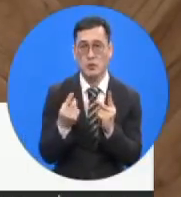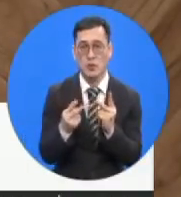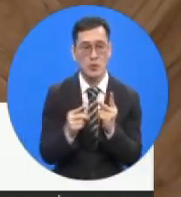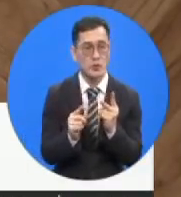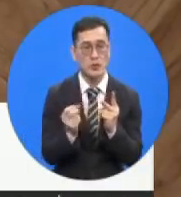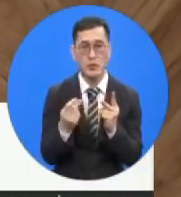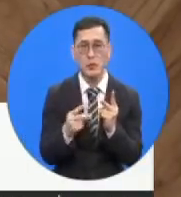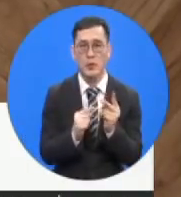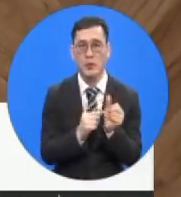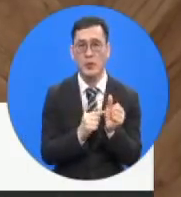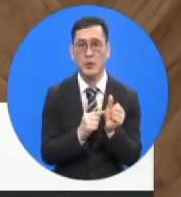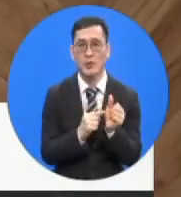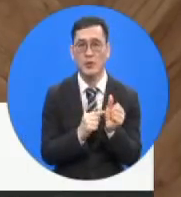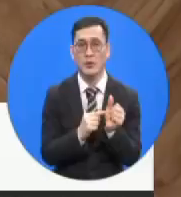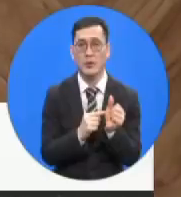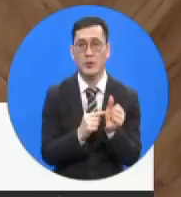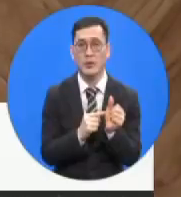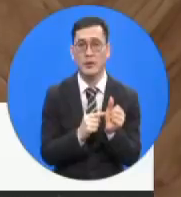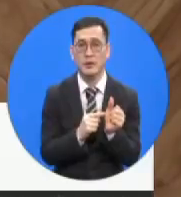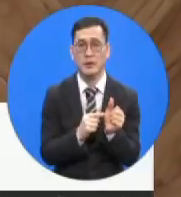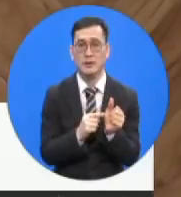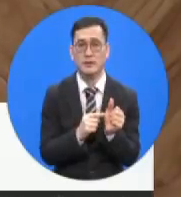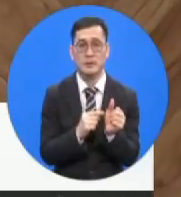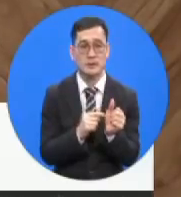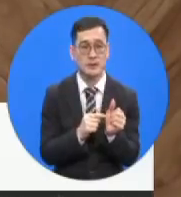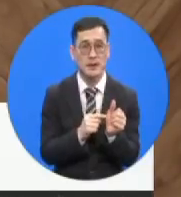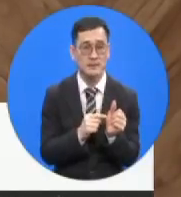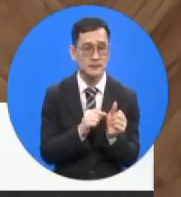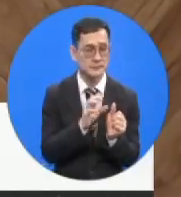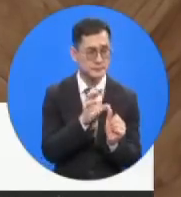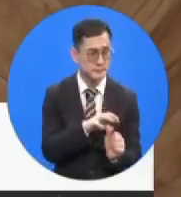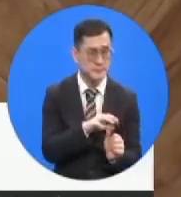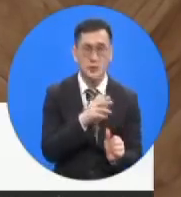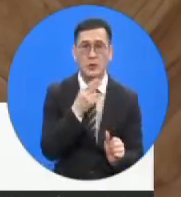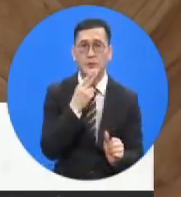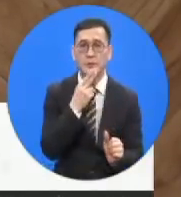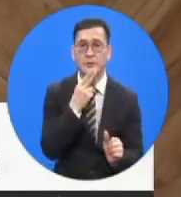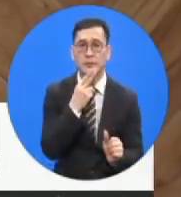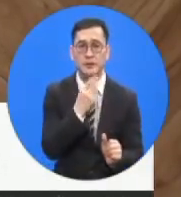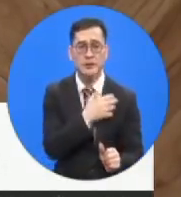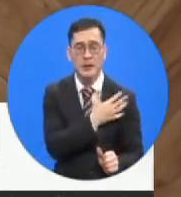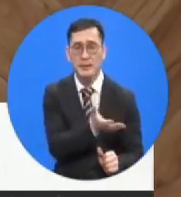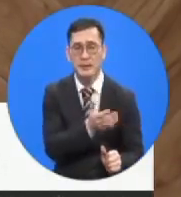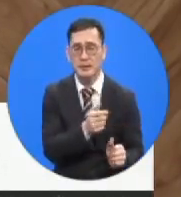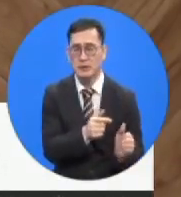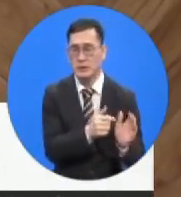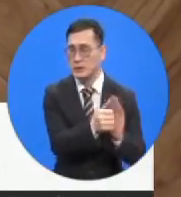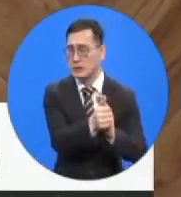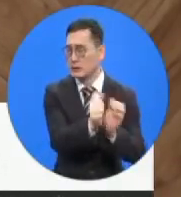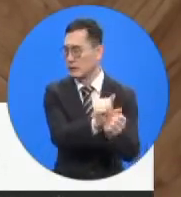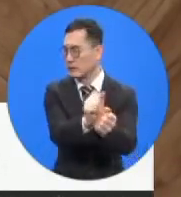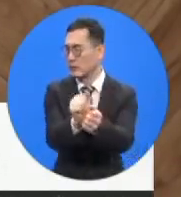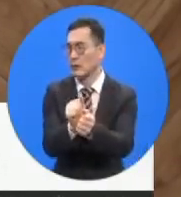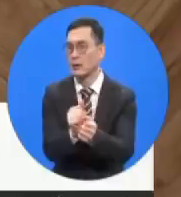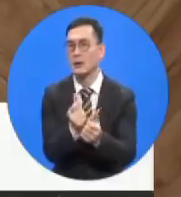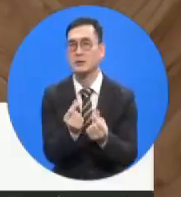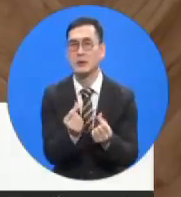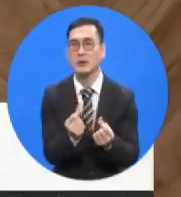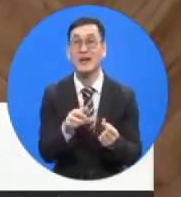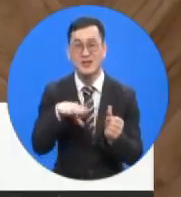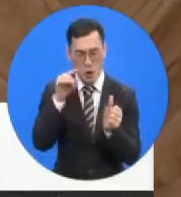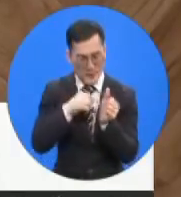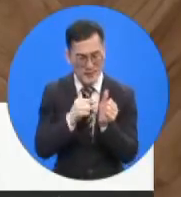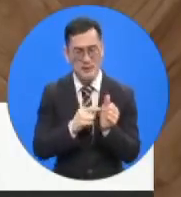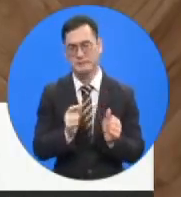16번 환자에 대한 대처에 대해서 좀 걱정이 되는 게 있어요. 예. 제가 쭉 보도가 된 내용들을 좀 보다 보니까 16번 환자가 이상해서 먼저